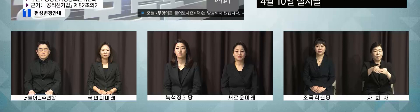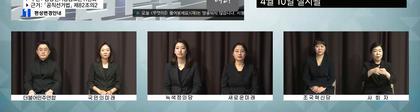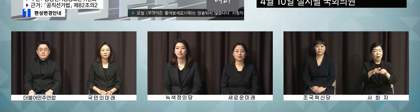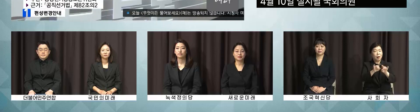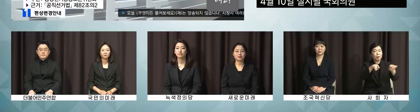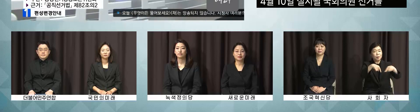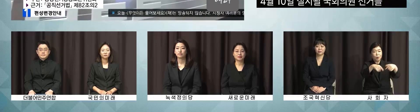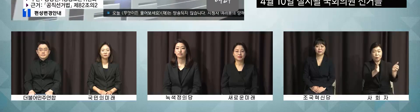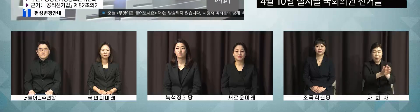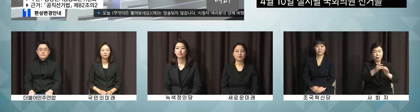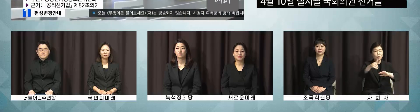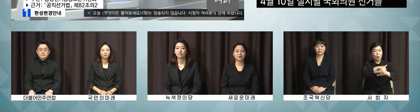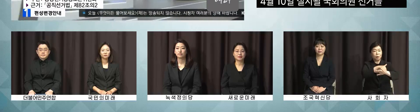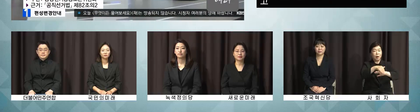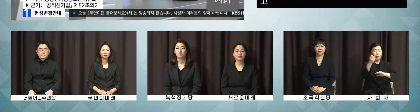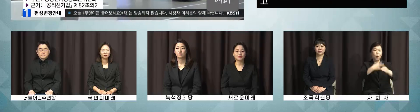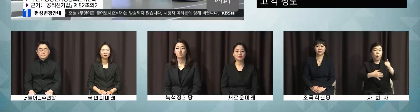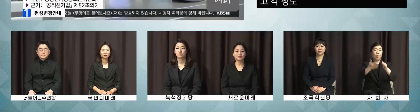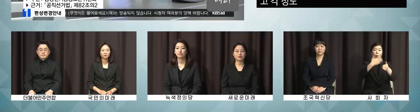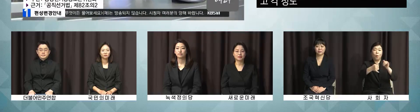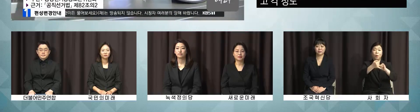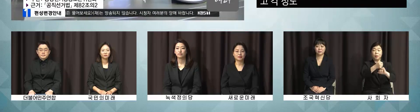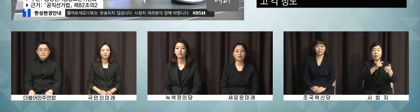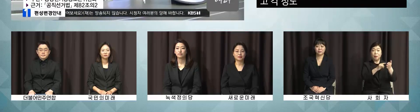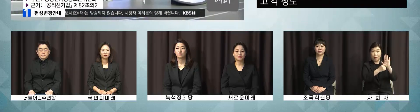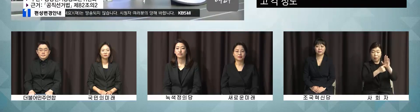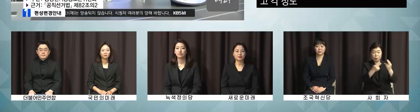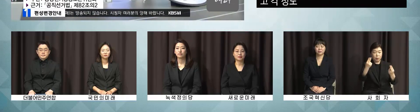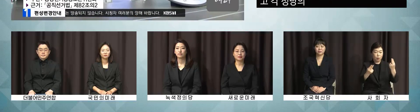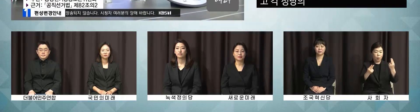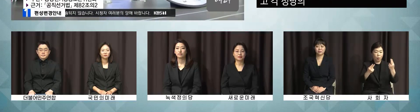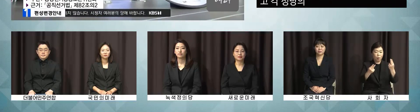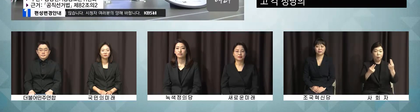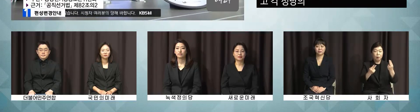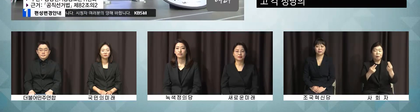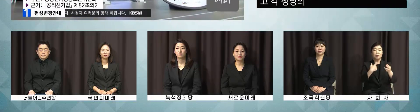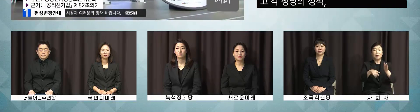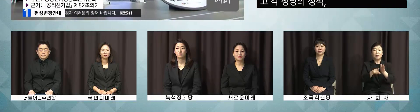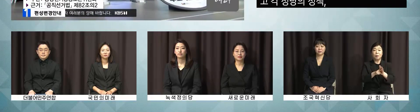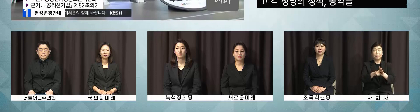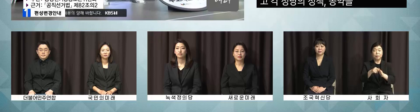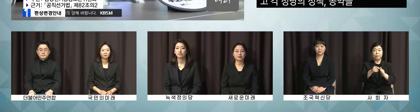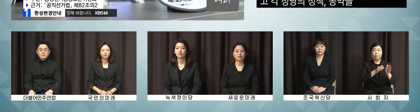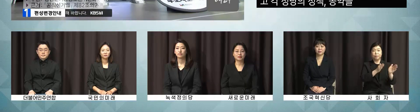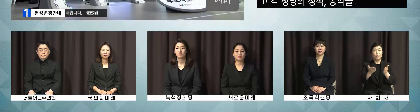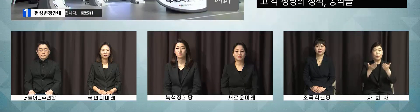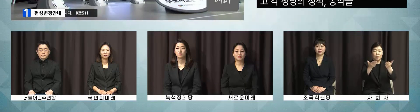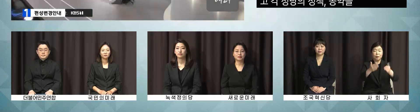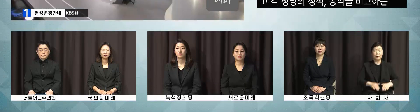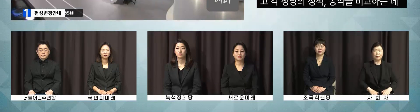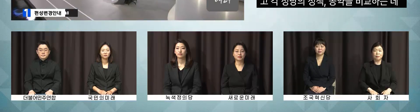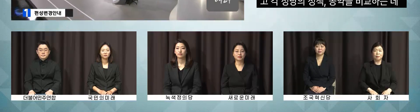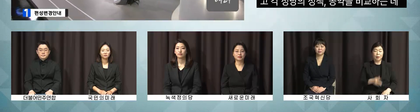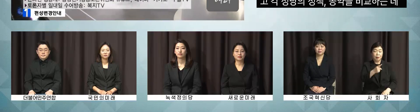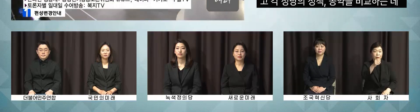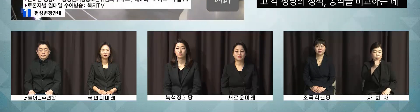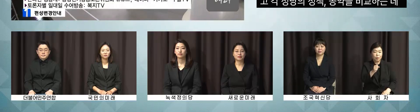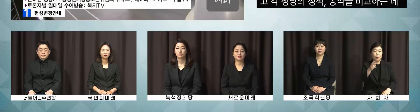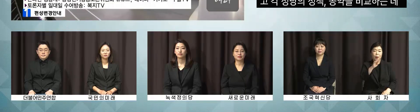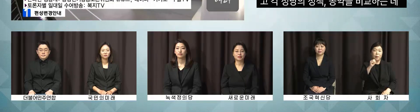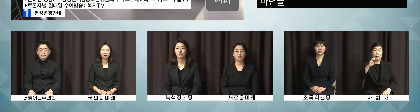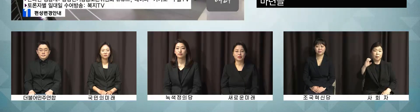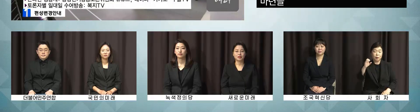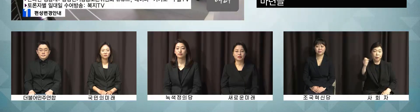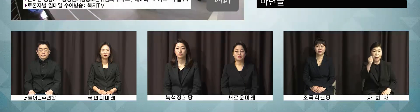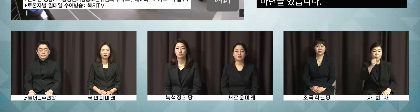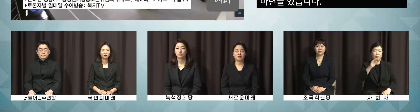각 정당의 정책과 공약을 비교하는 데 도움을 드리기 위해서 마련됐습니다. 토론회는 KBS와